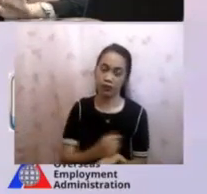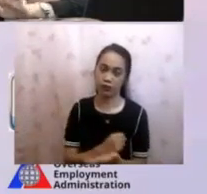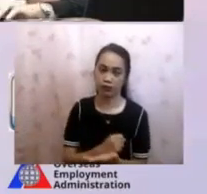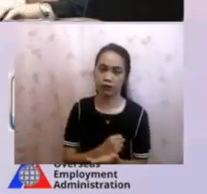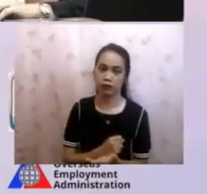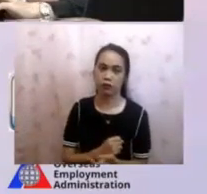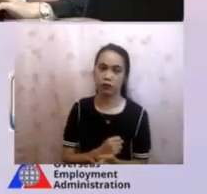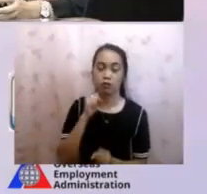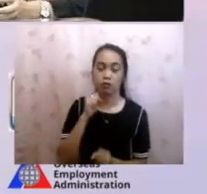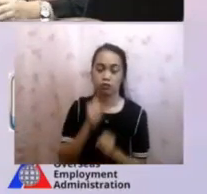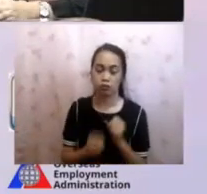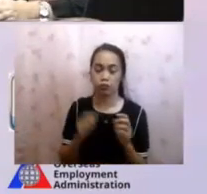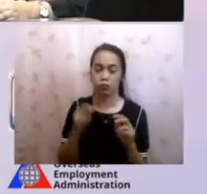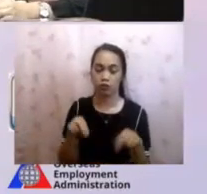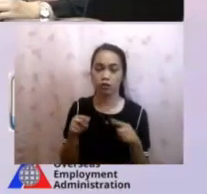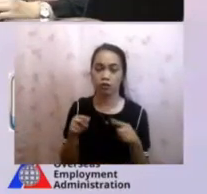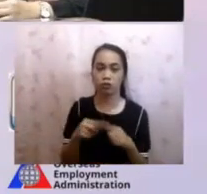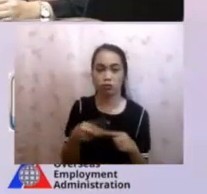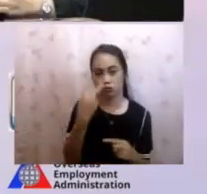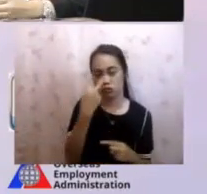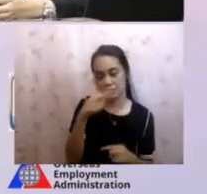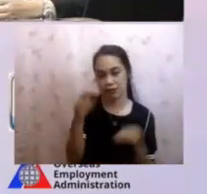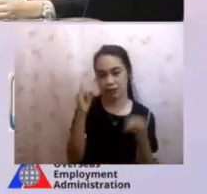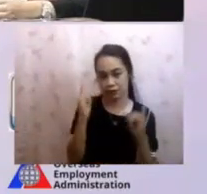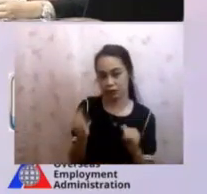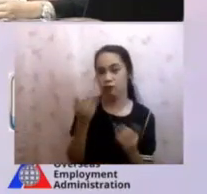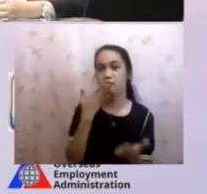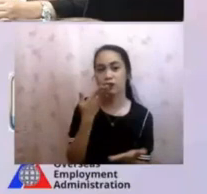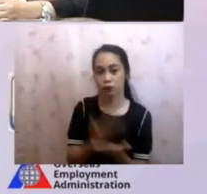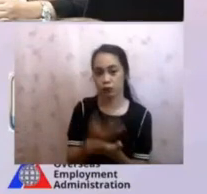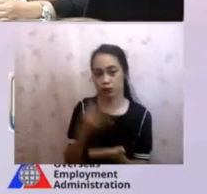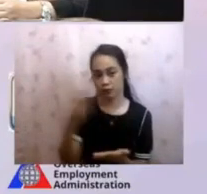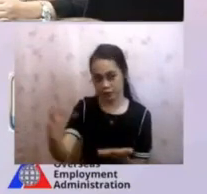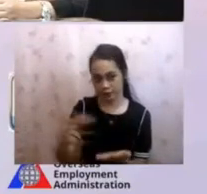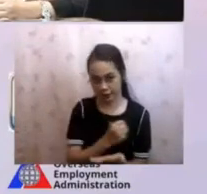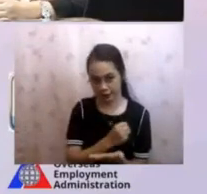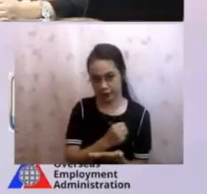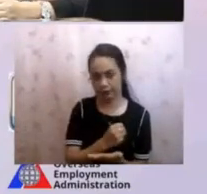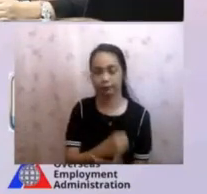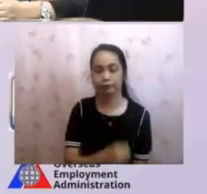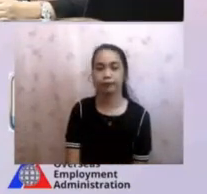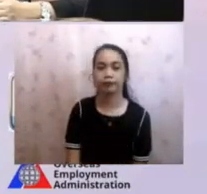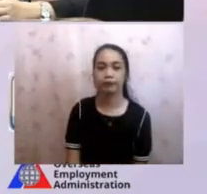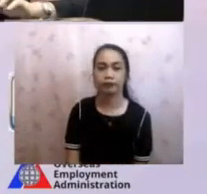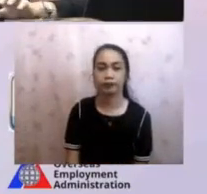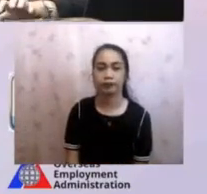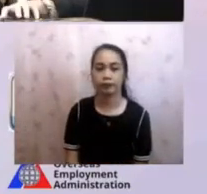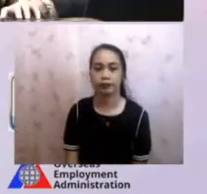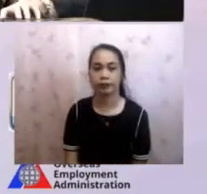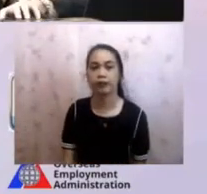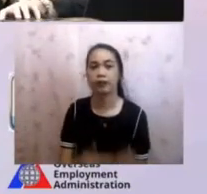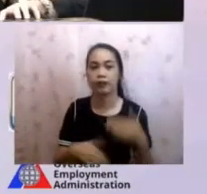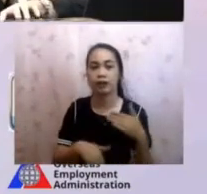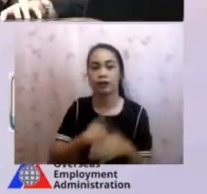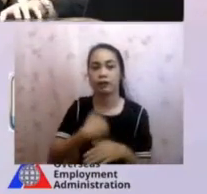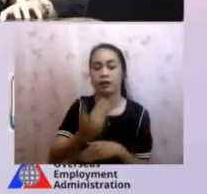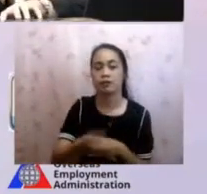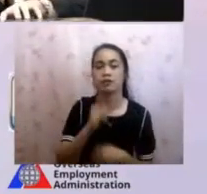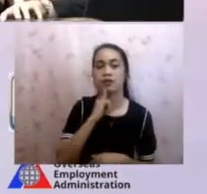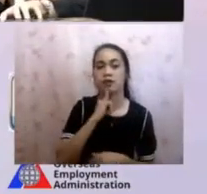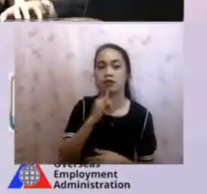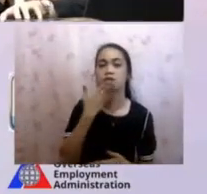upon you. Anyway, these are the just the things that you will consider man sa dili man sa nagpasabot nga maugid ni siya ang angay ni mo nga